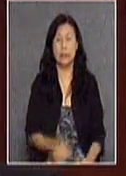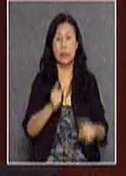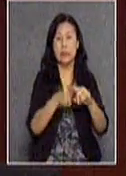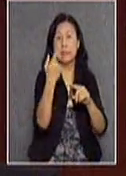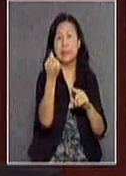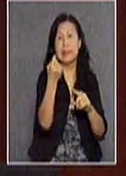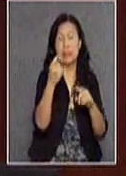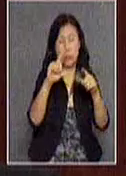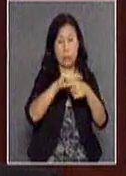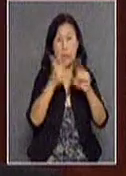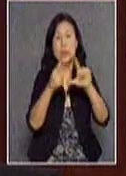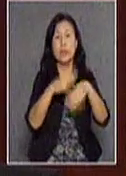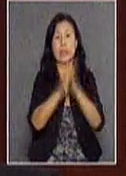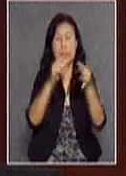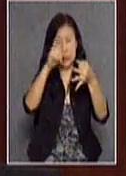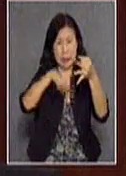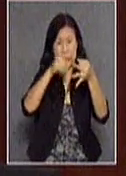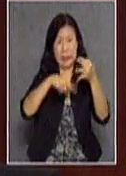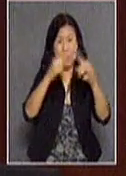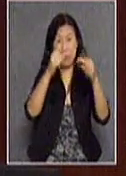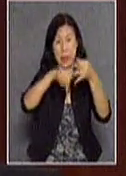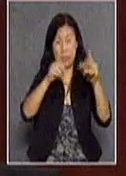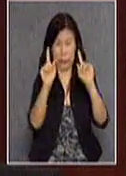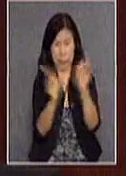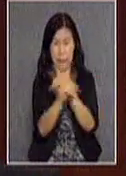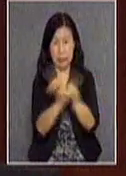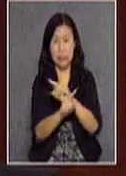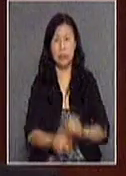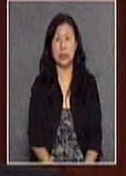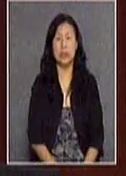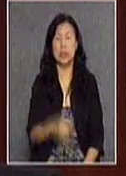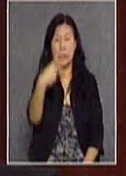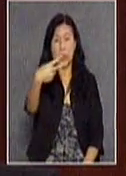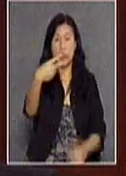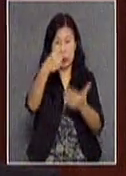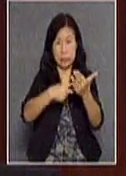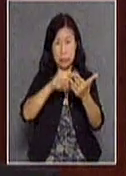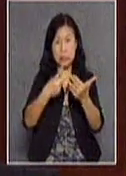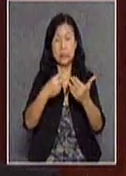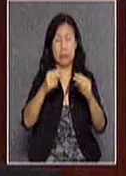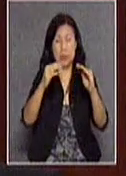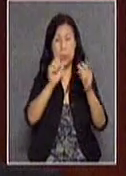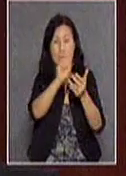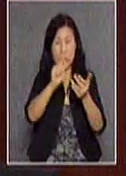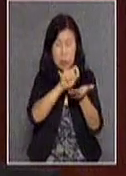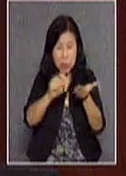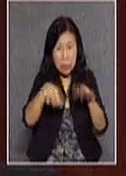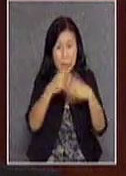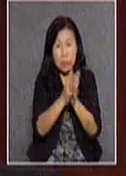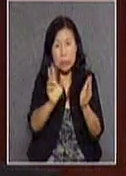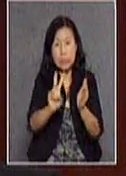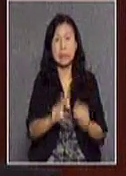的方法就只是將那個人名換了，於是出現了呢兩項修正案內容又同，就這